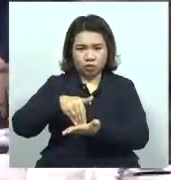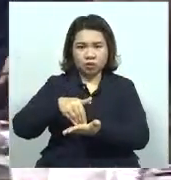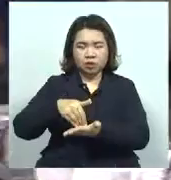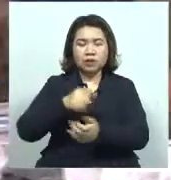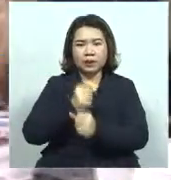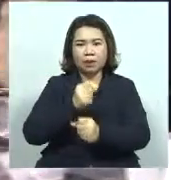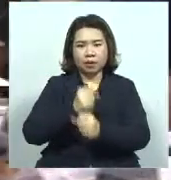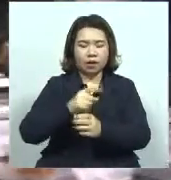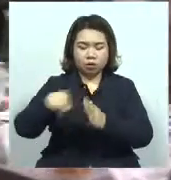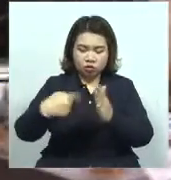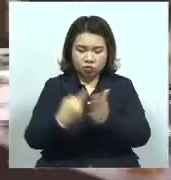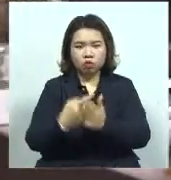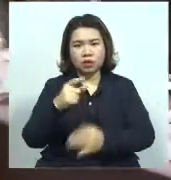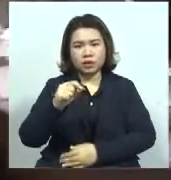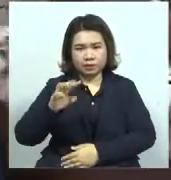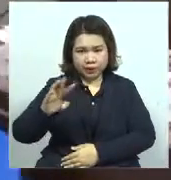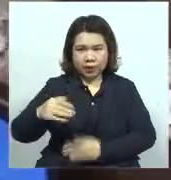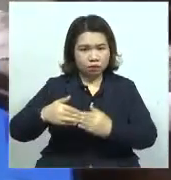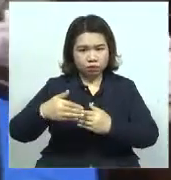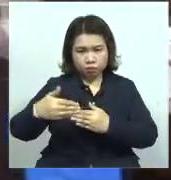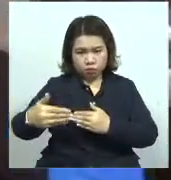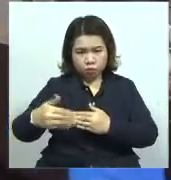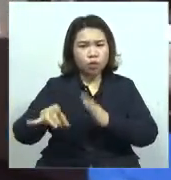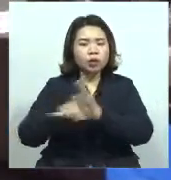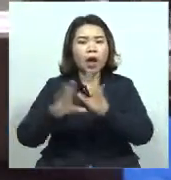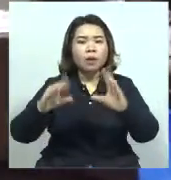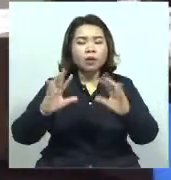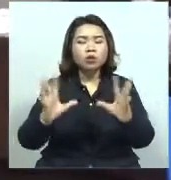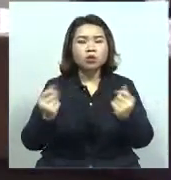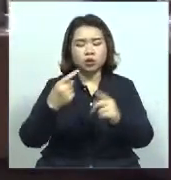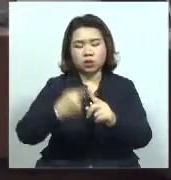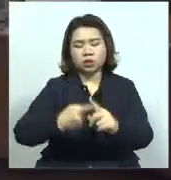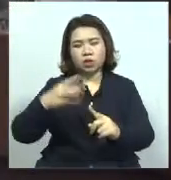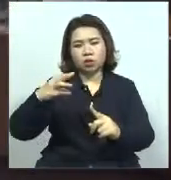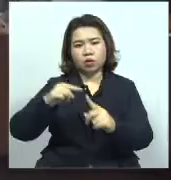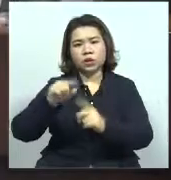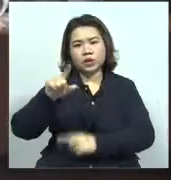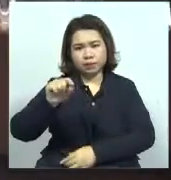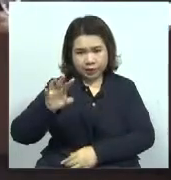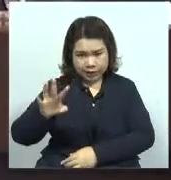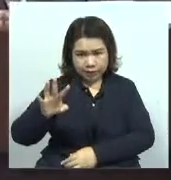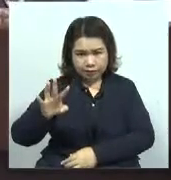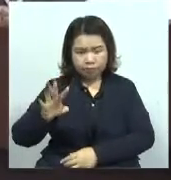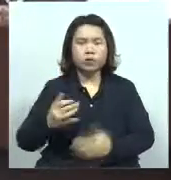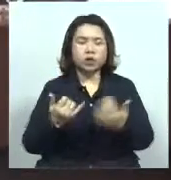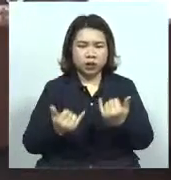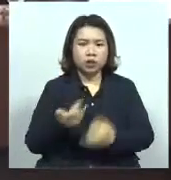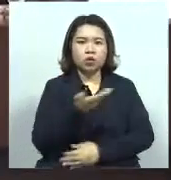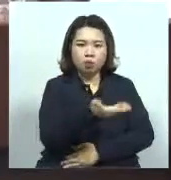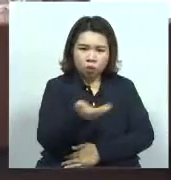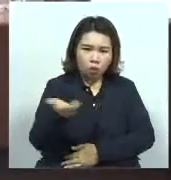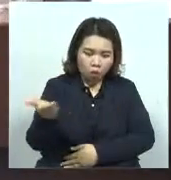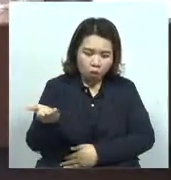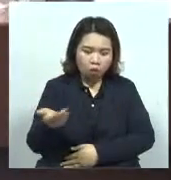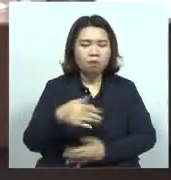ฏิบัติงานตลอด24ชั่วโมงจนกว่าจะจบภารกิจในวันที่24มิถุนายนดังนั้นจึงขอให้ทุกหน่วยงานว